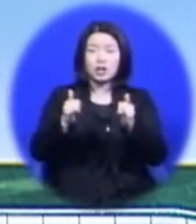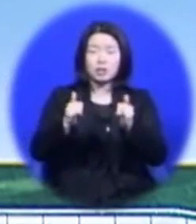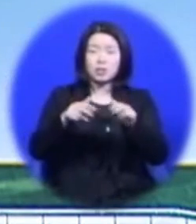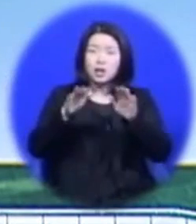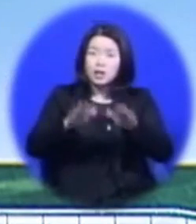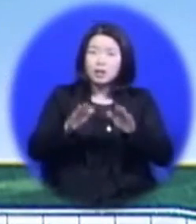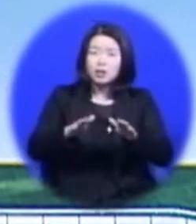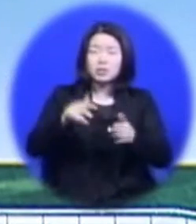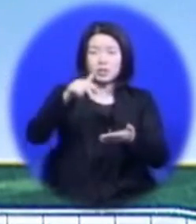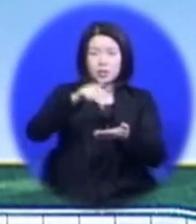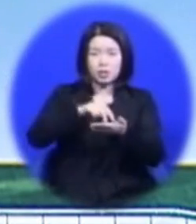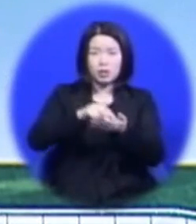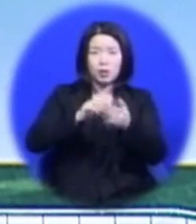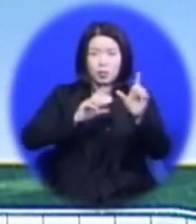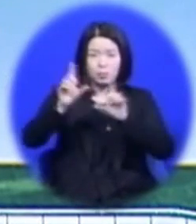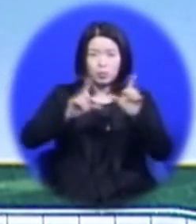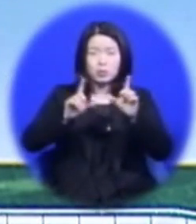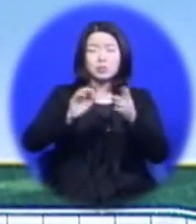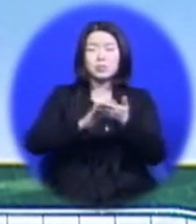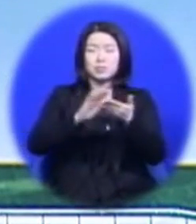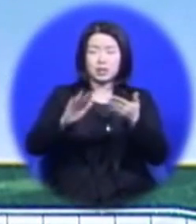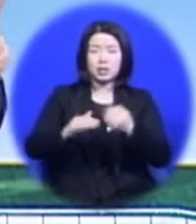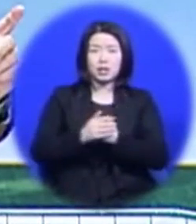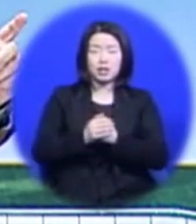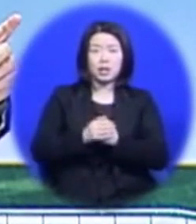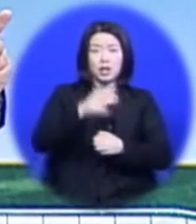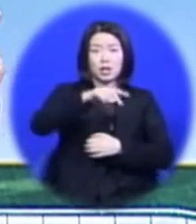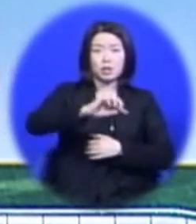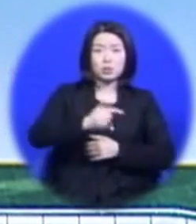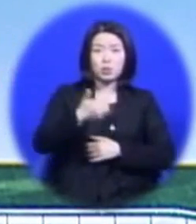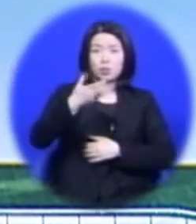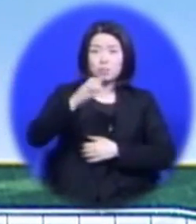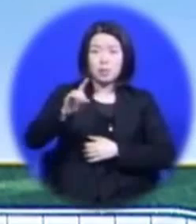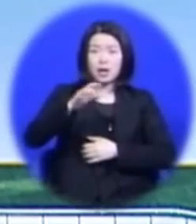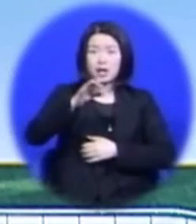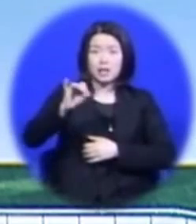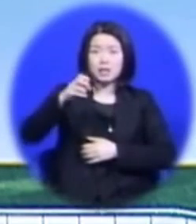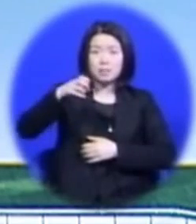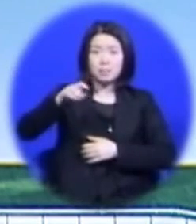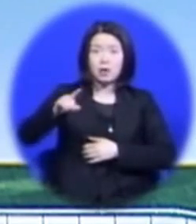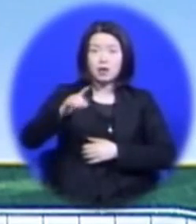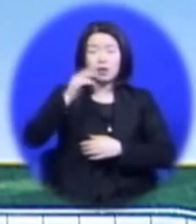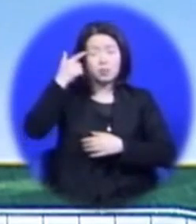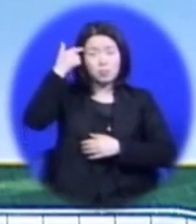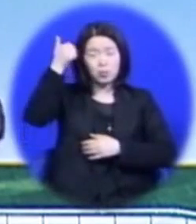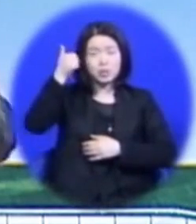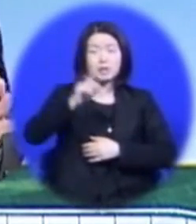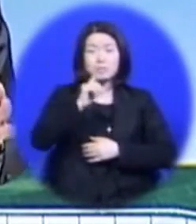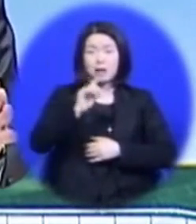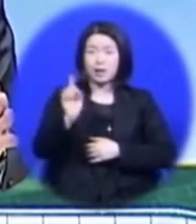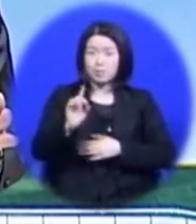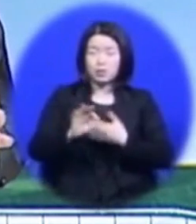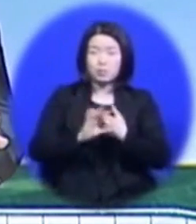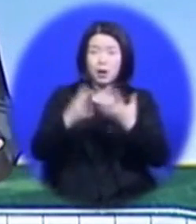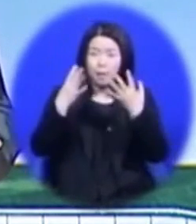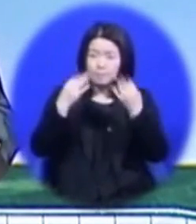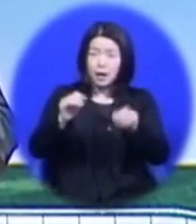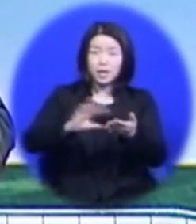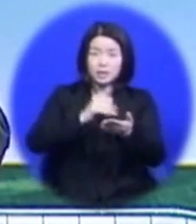있는 실상입니다. 존 파이퍼 목사님이 그런 말씀을 하셨습니다. 수많은